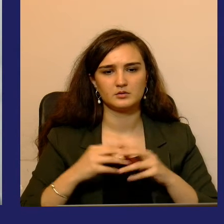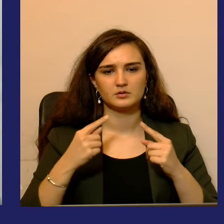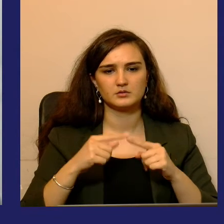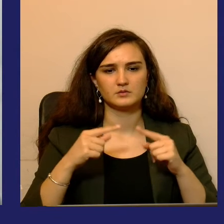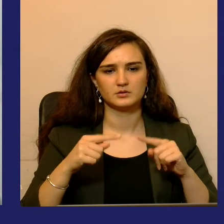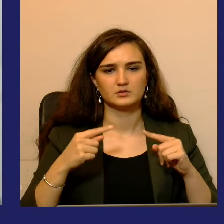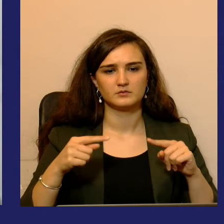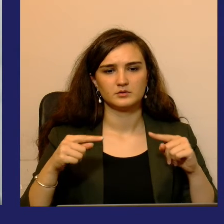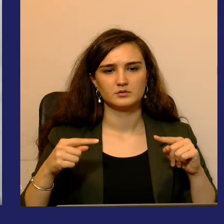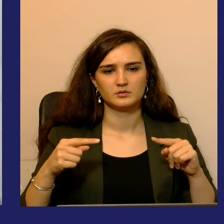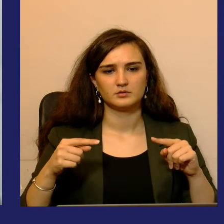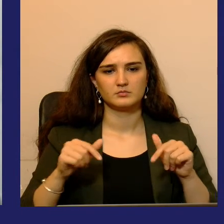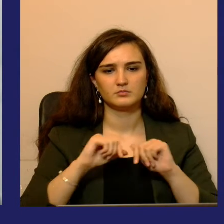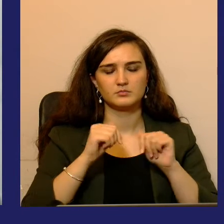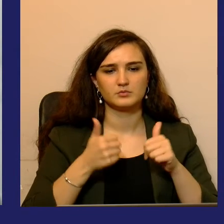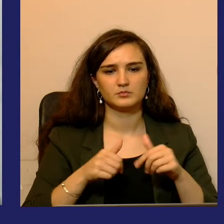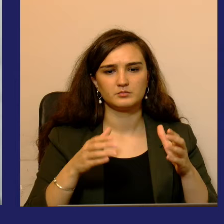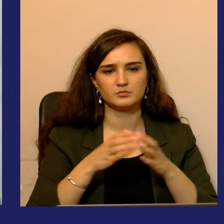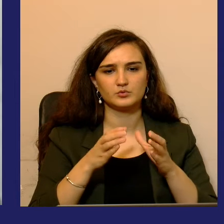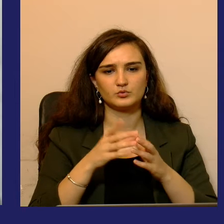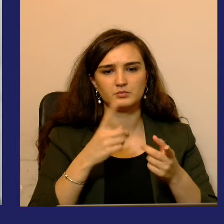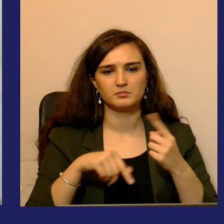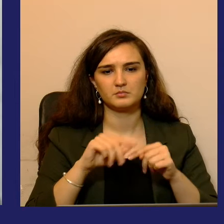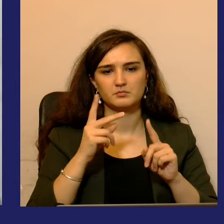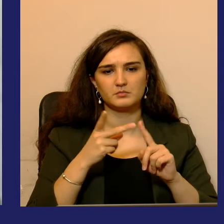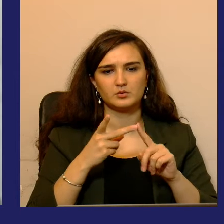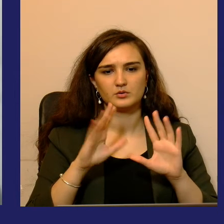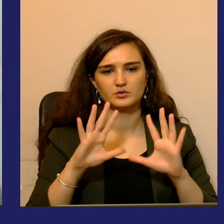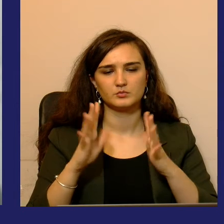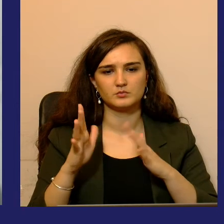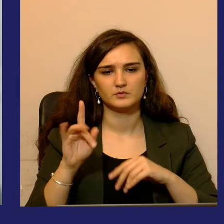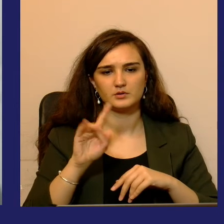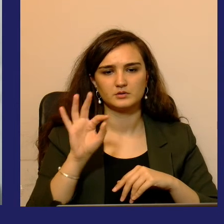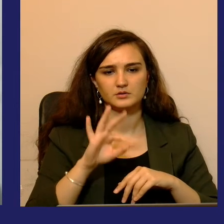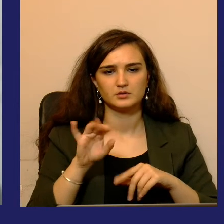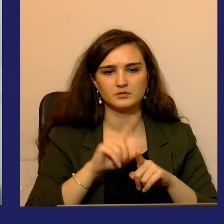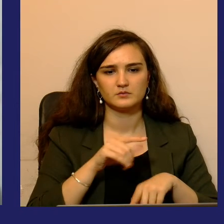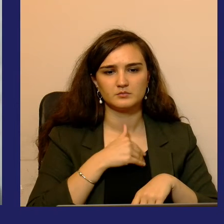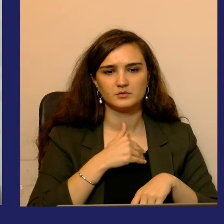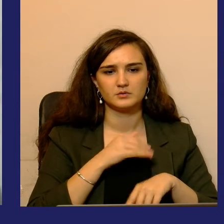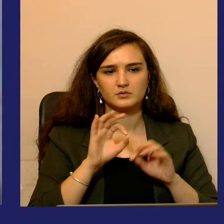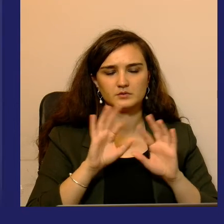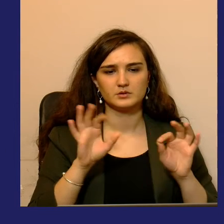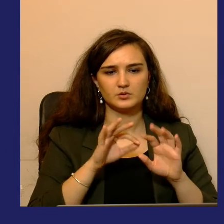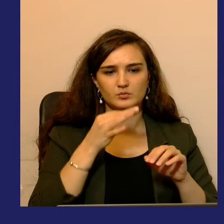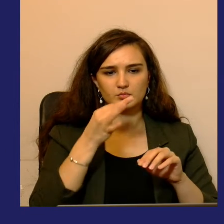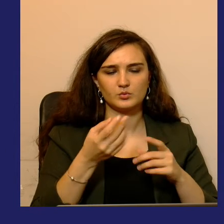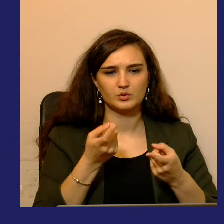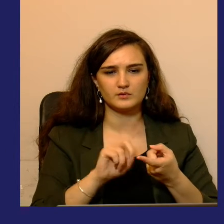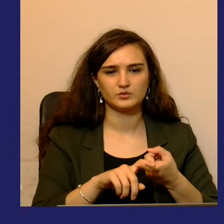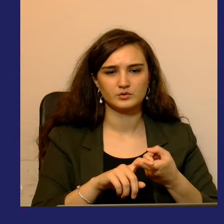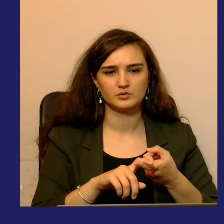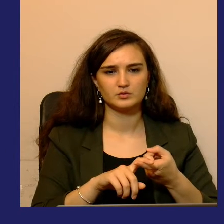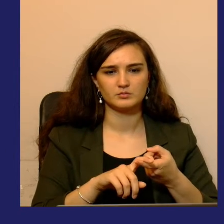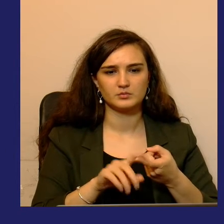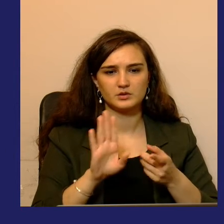სხვადასხვა ტიპის მოწყვლადი ჯგუფები. მეორე შემთხვევა, რომელზეც ასევე მინდა ყურადღება გავამახვილო, უკავშირდება